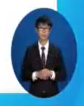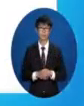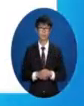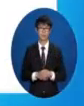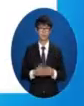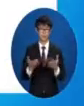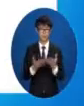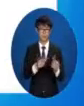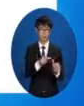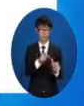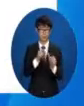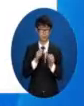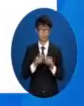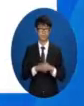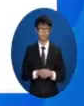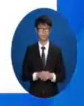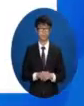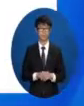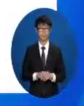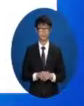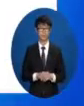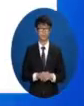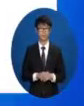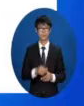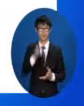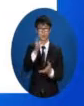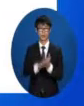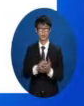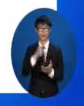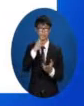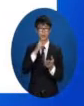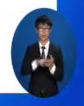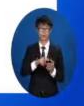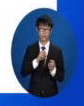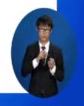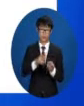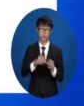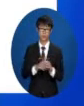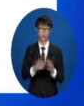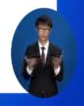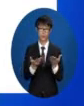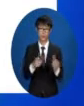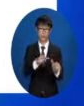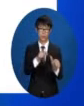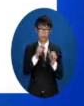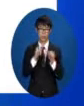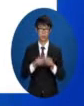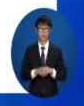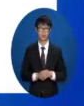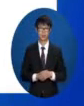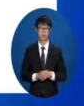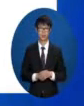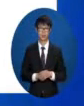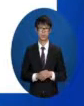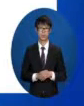다음은 채용 정보입니다. 천안 우체국에서 배달원 및 우편 분류원을 모집합니다.